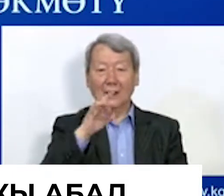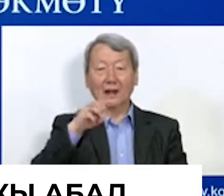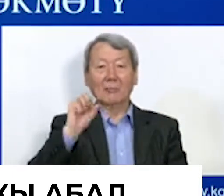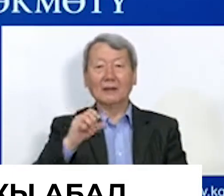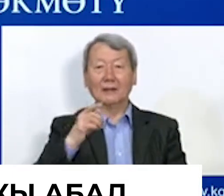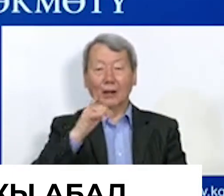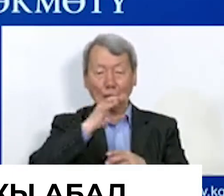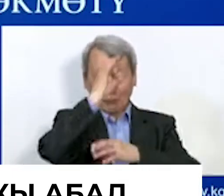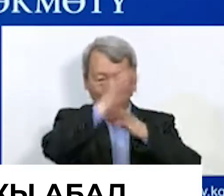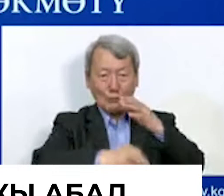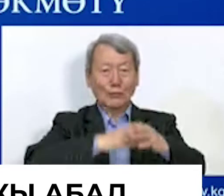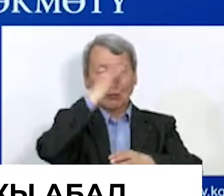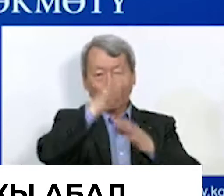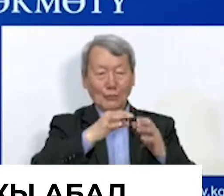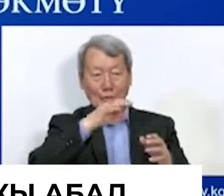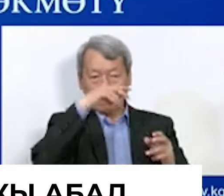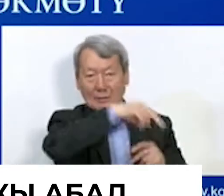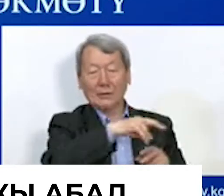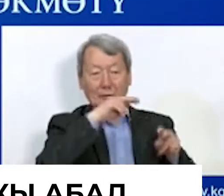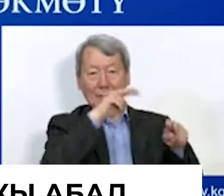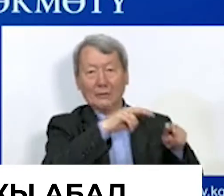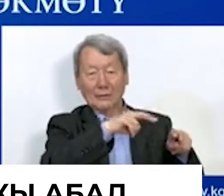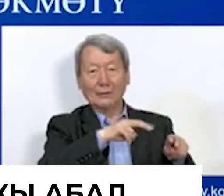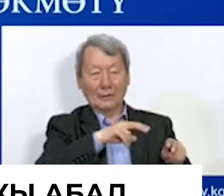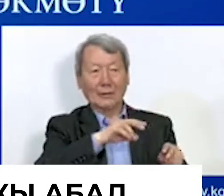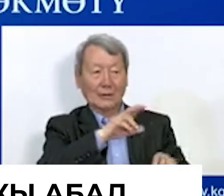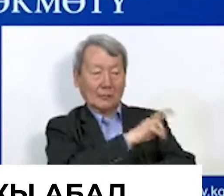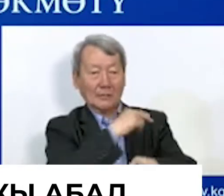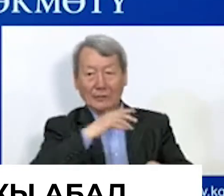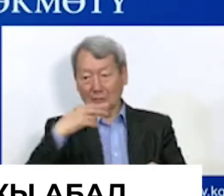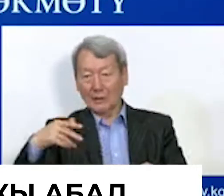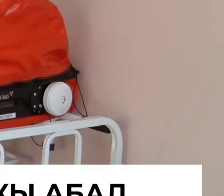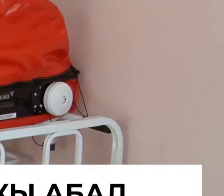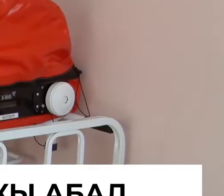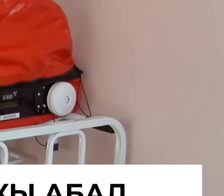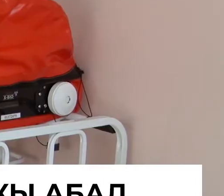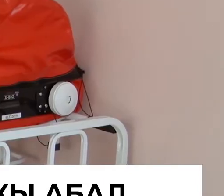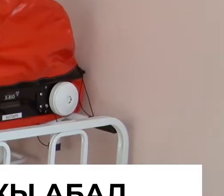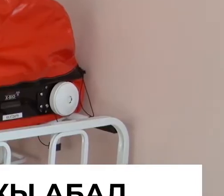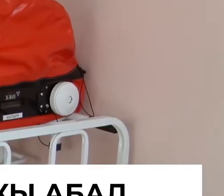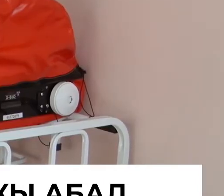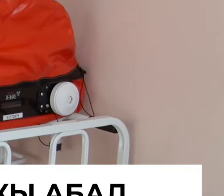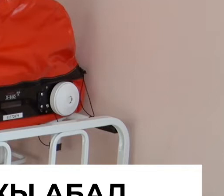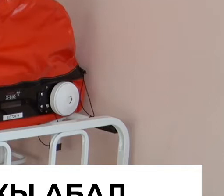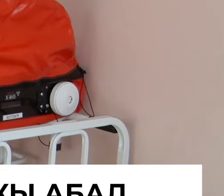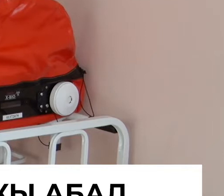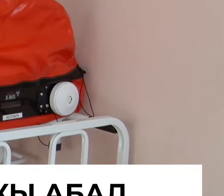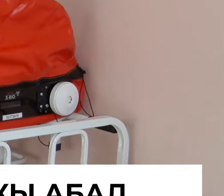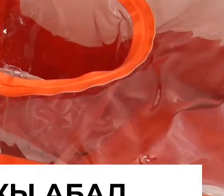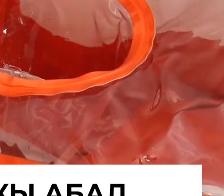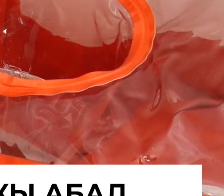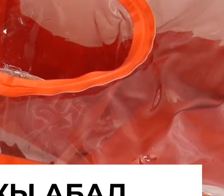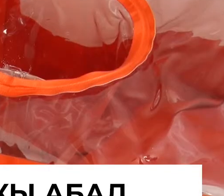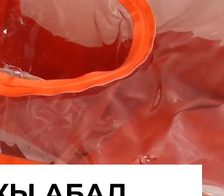положенияга, круглосуточный режимге өткөзүлүп, ал жерде толук иштерди жүргүзүлүп атат. Ал эми коронавирус жуктургандардын ичинен